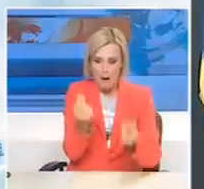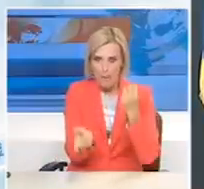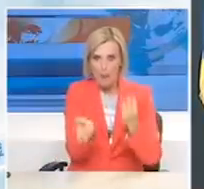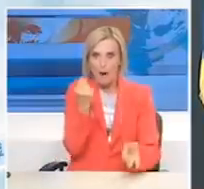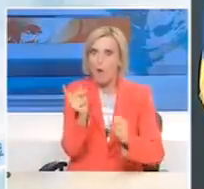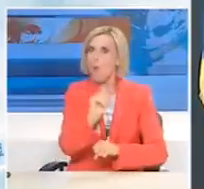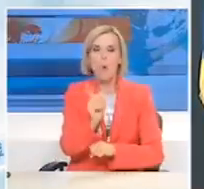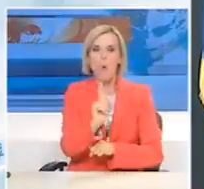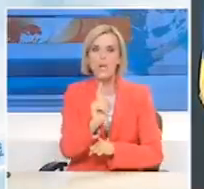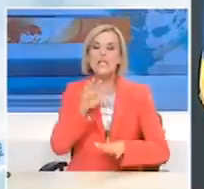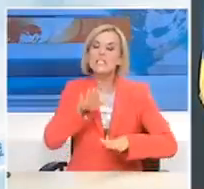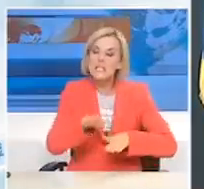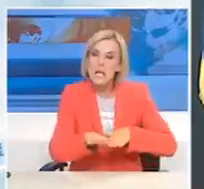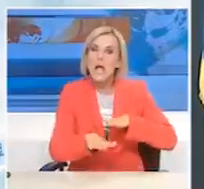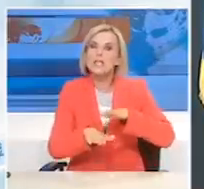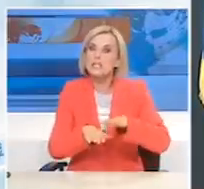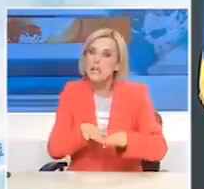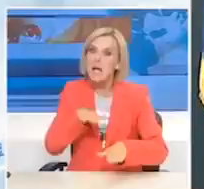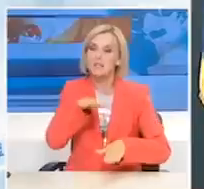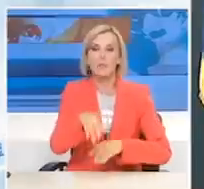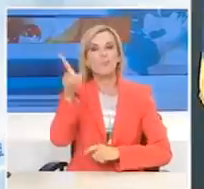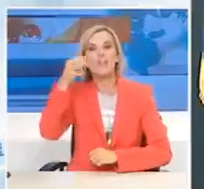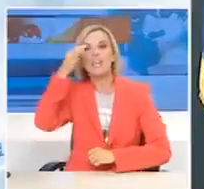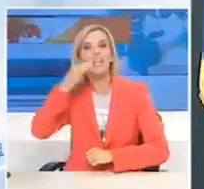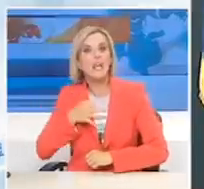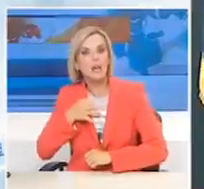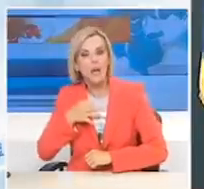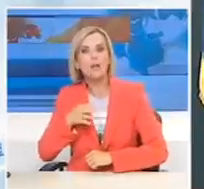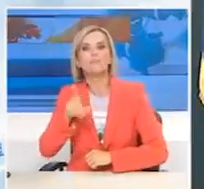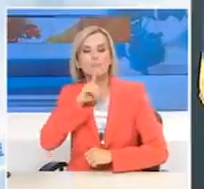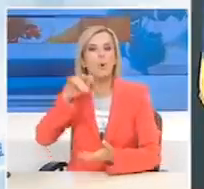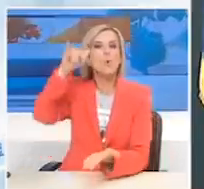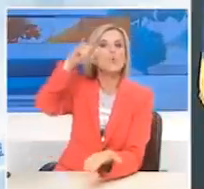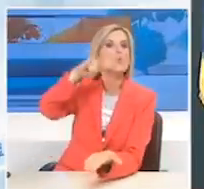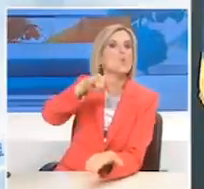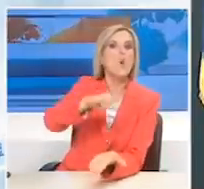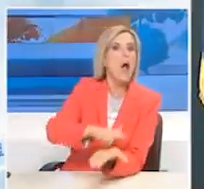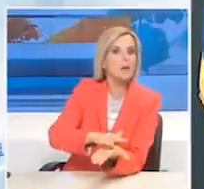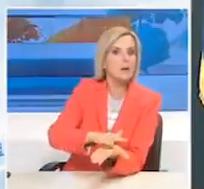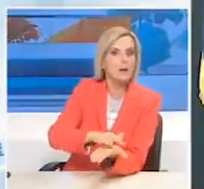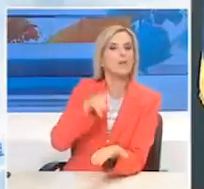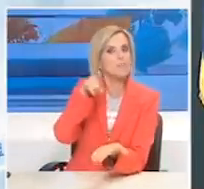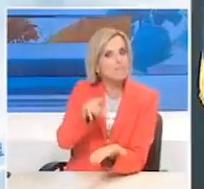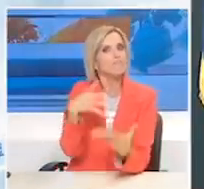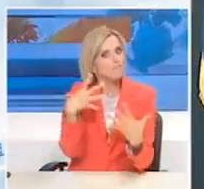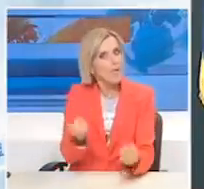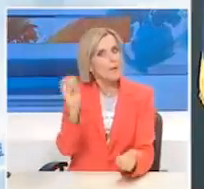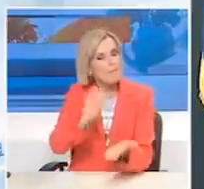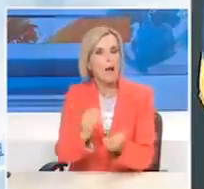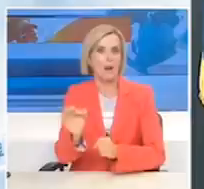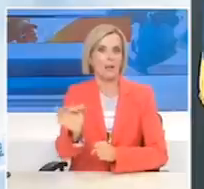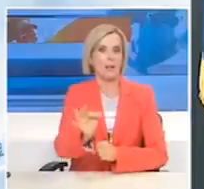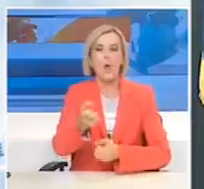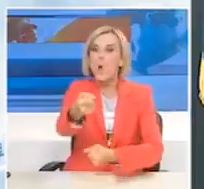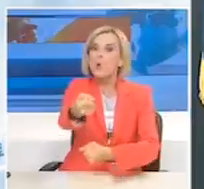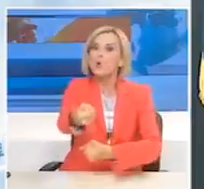μέτρων. Στην Κίνα, είδαν άνοδο περιστατικών στο Γουχάν. Παρατηρούν τις πρώτες μικροεπιδημίες. Στην Κορέα